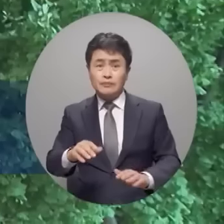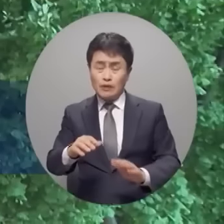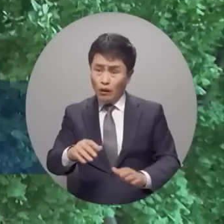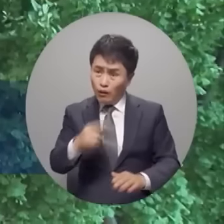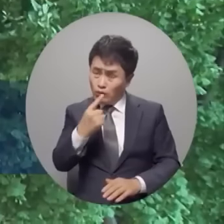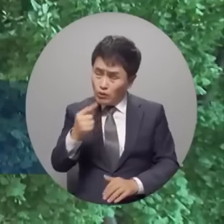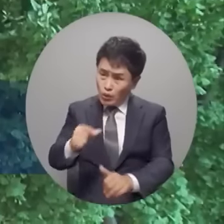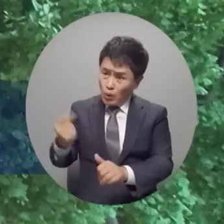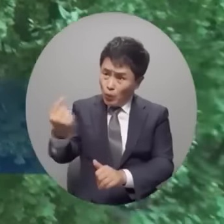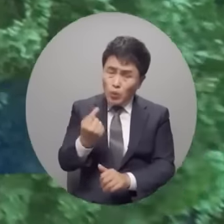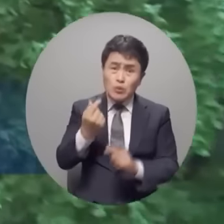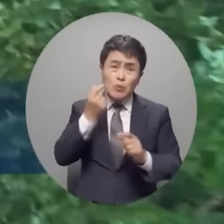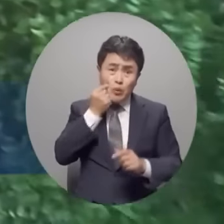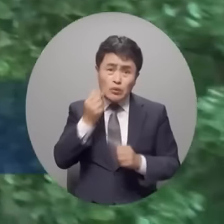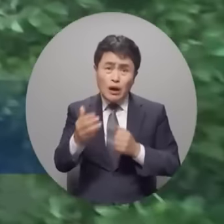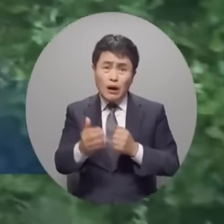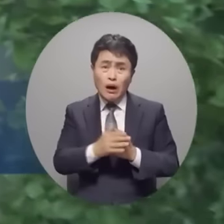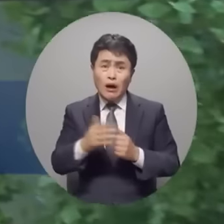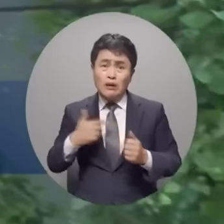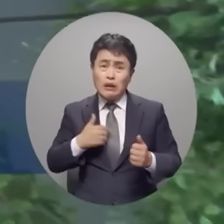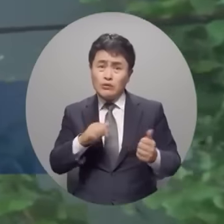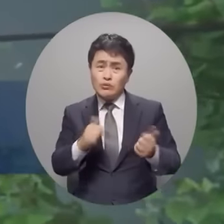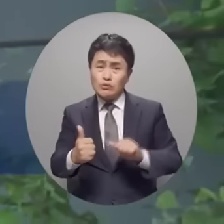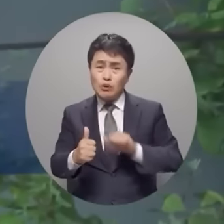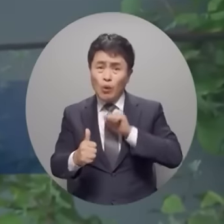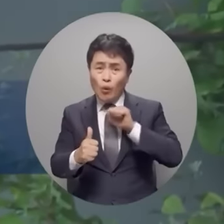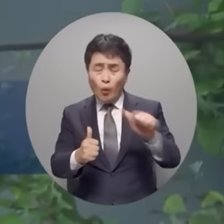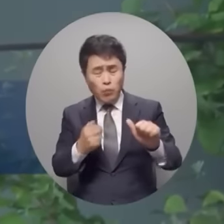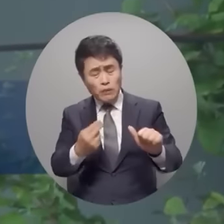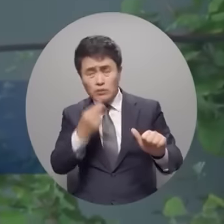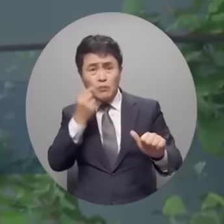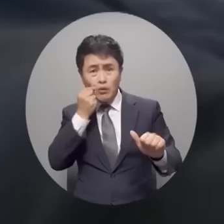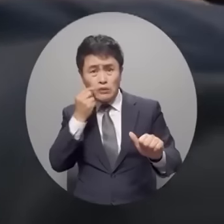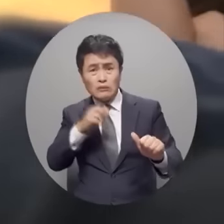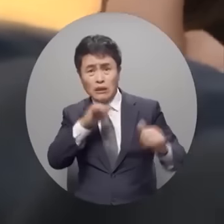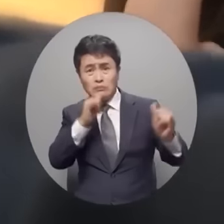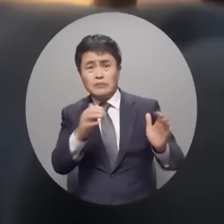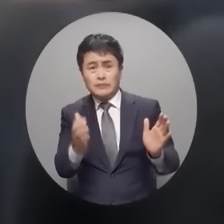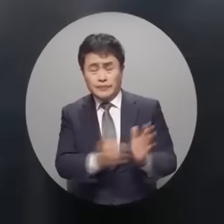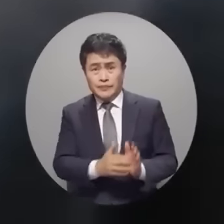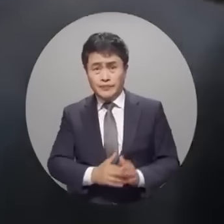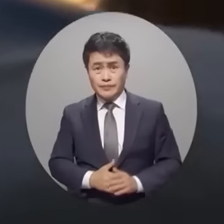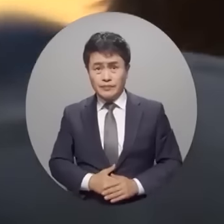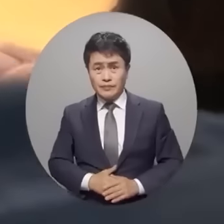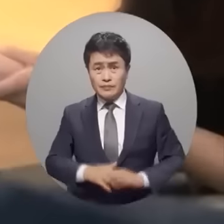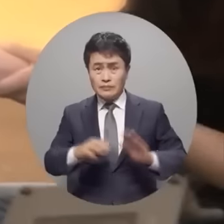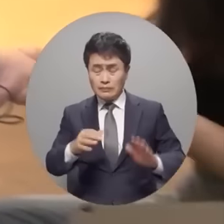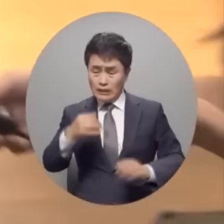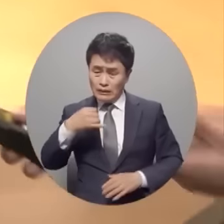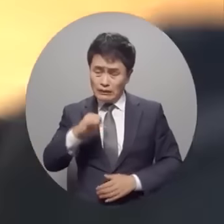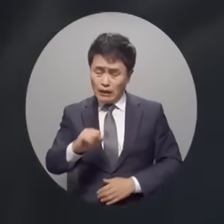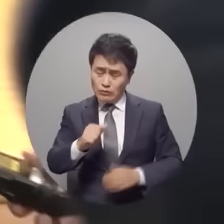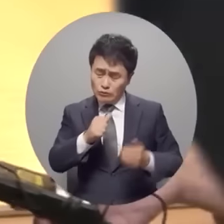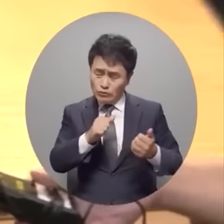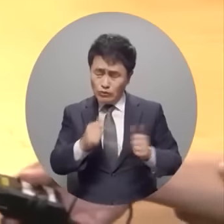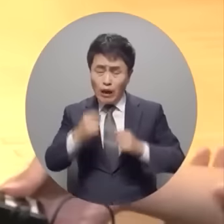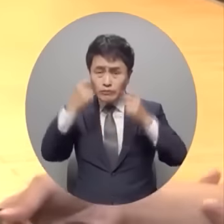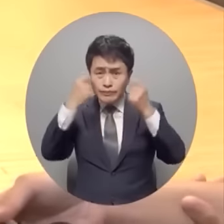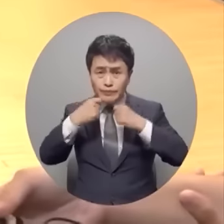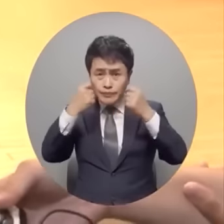왜? 죽을 것 같거든. 5분 뒤가 진짜 숨 못 쉴 것 같아. 이제 끊어. 딸을 잃은 어머니는